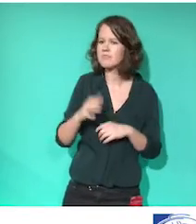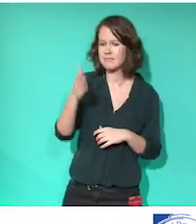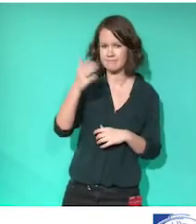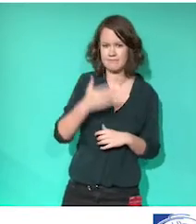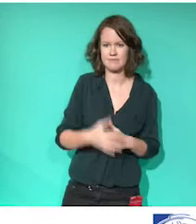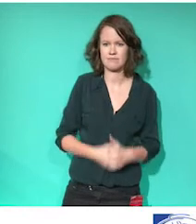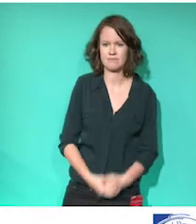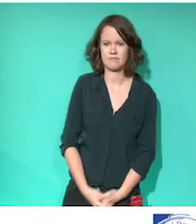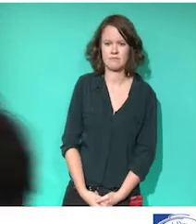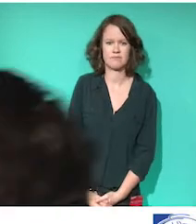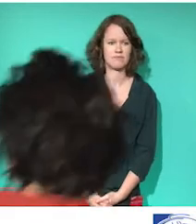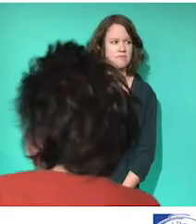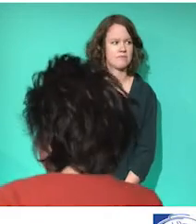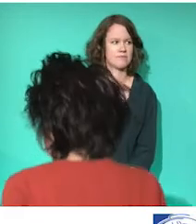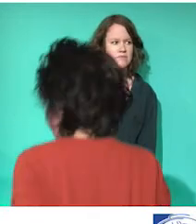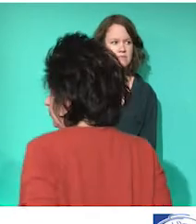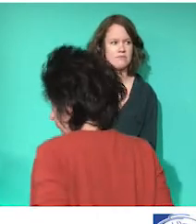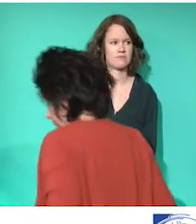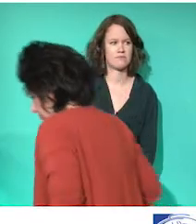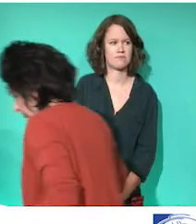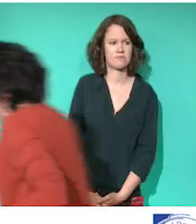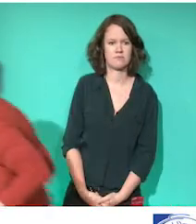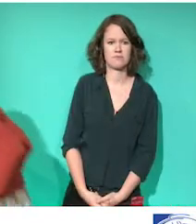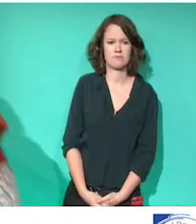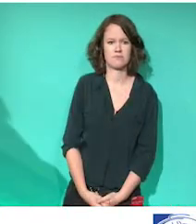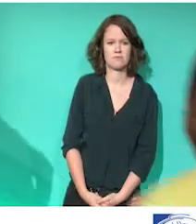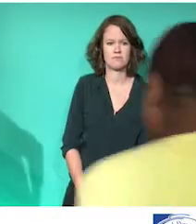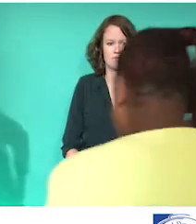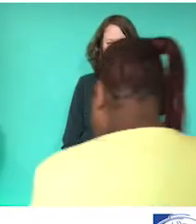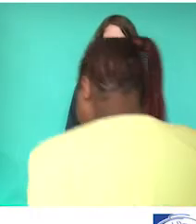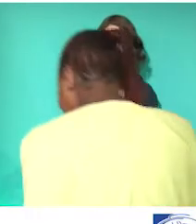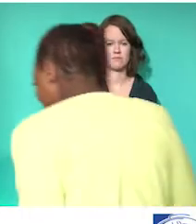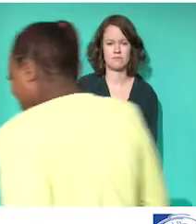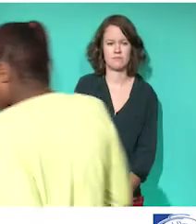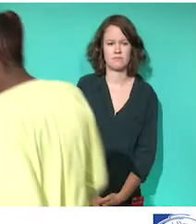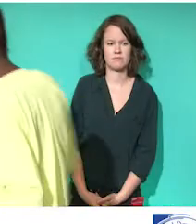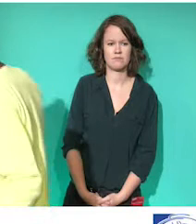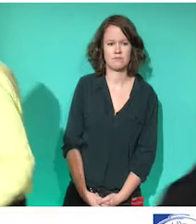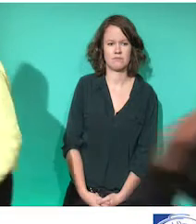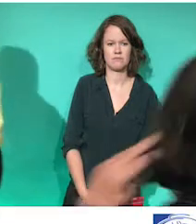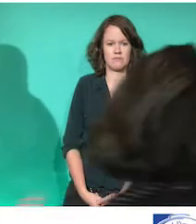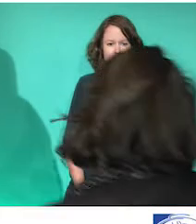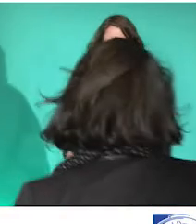voilà. Marie. Voilà, faites une petite place à